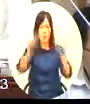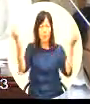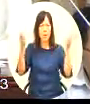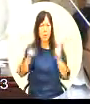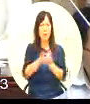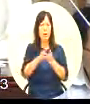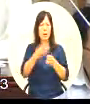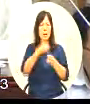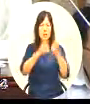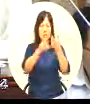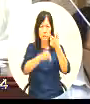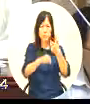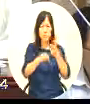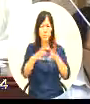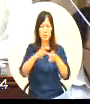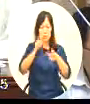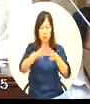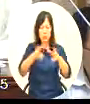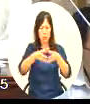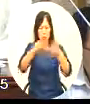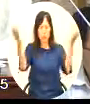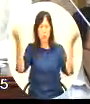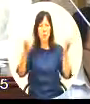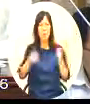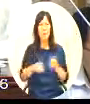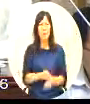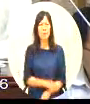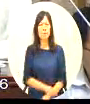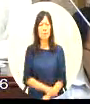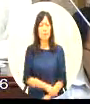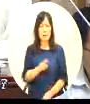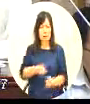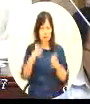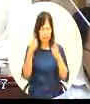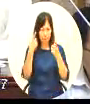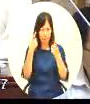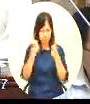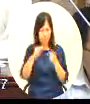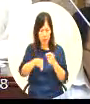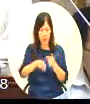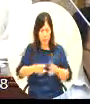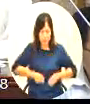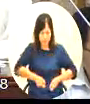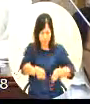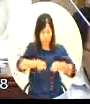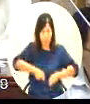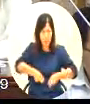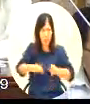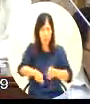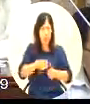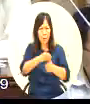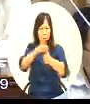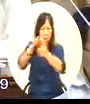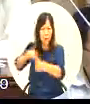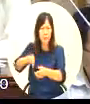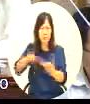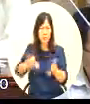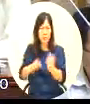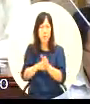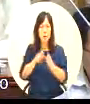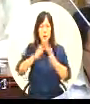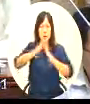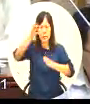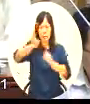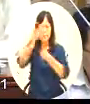我们已经要进行公司解散。第二个，我们既有在现场里面的摊贩的安置问题，那市长也指示